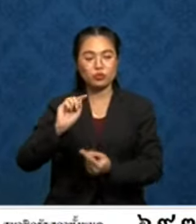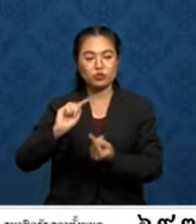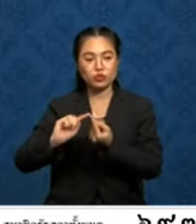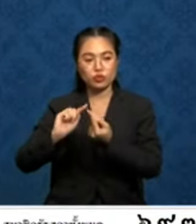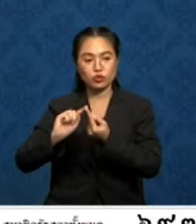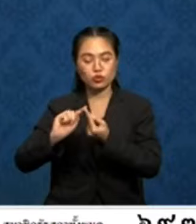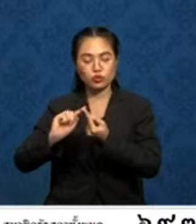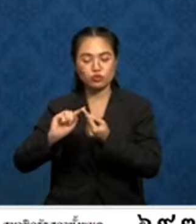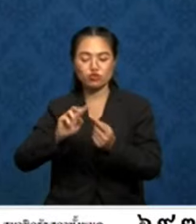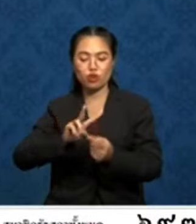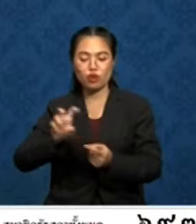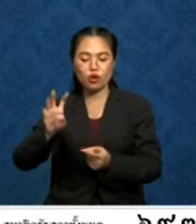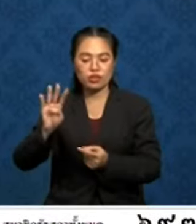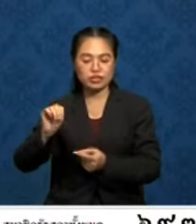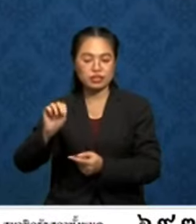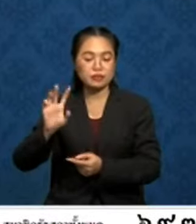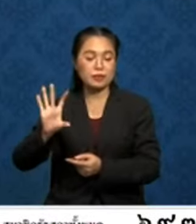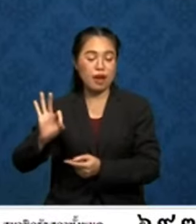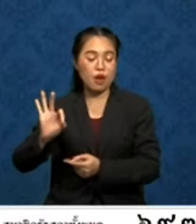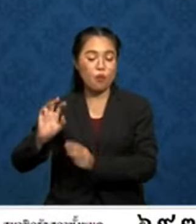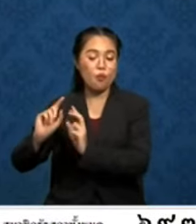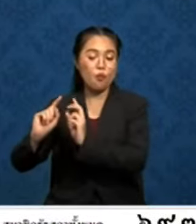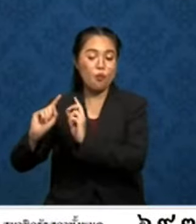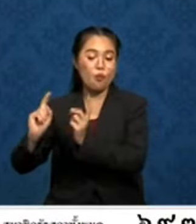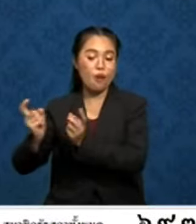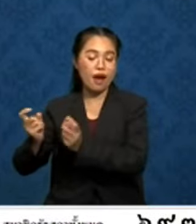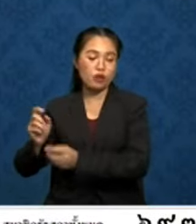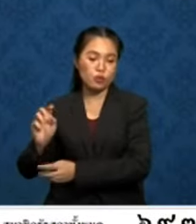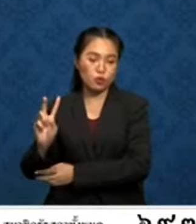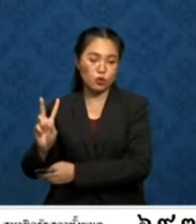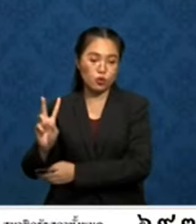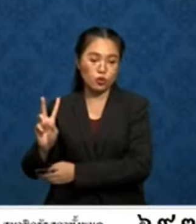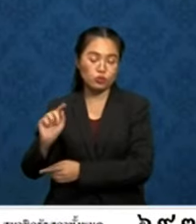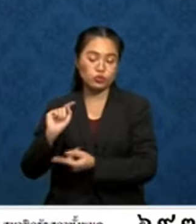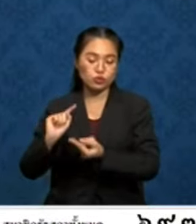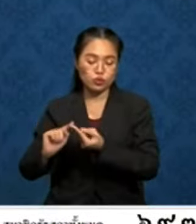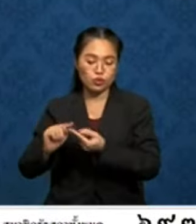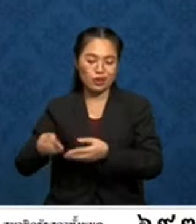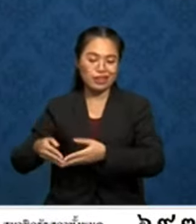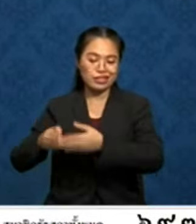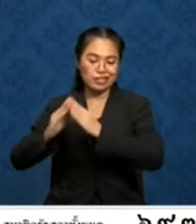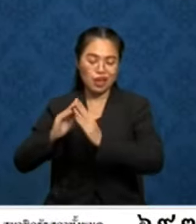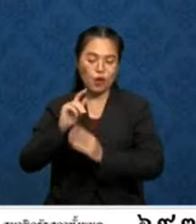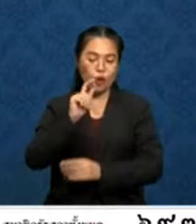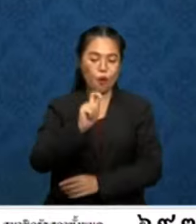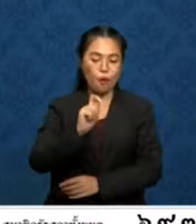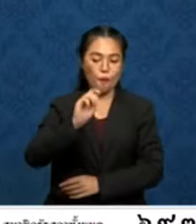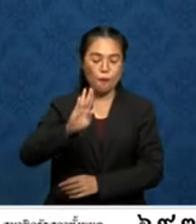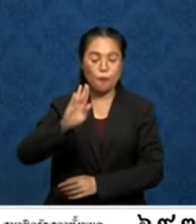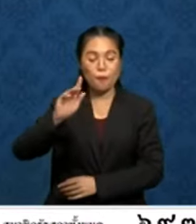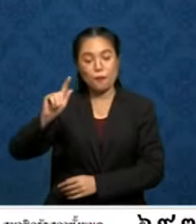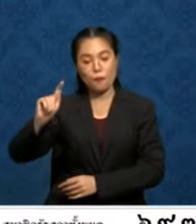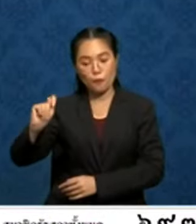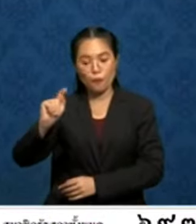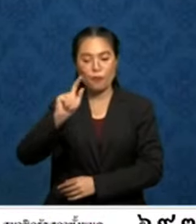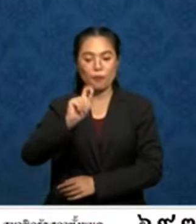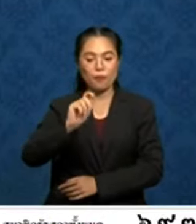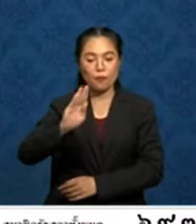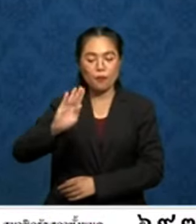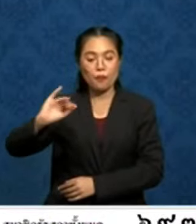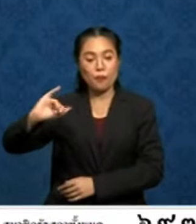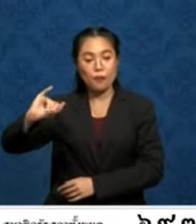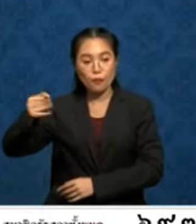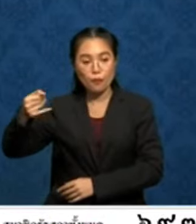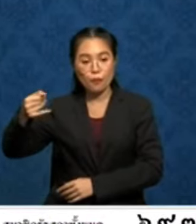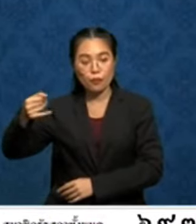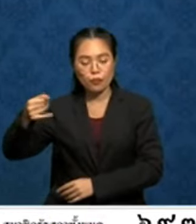2เขาเขียนชัดเจนครับท่านผครับการจัดตั้งองค์กรปกครองส่วนท้องถิ่นในรูปแบบใดให้คำนึงถึงเจตนารมณ์